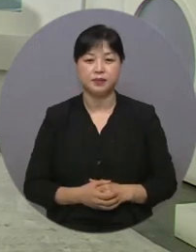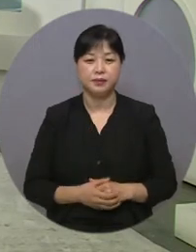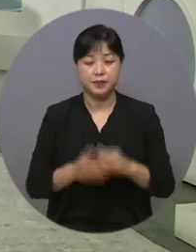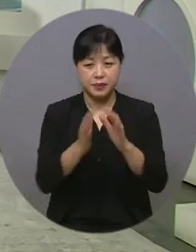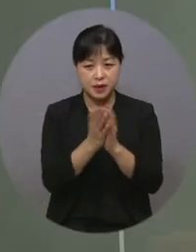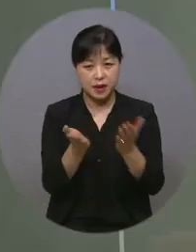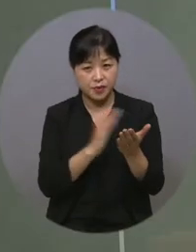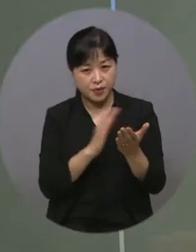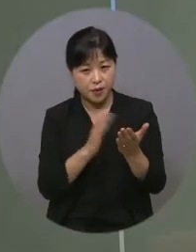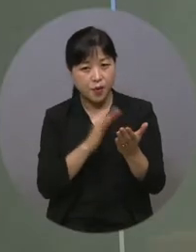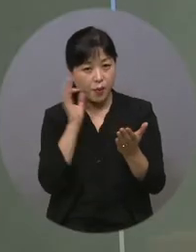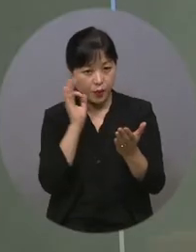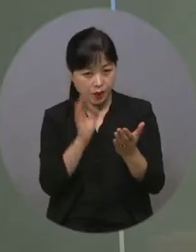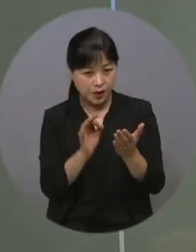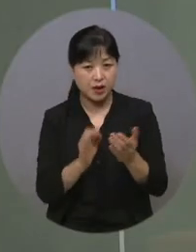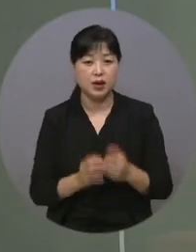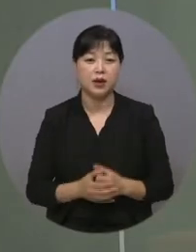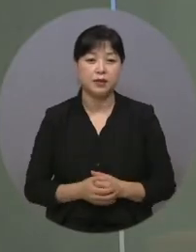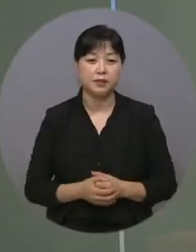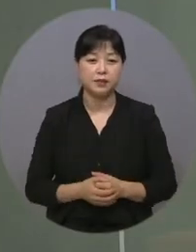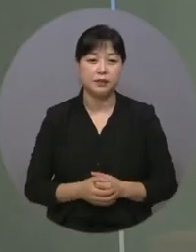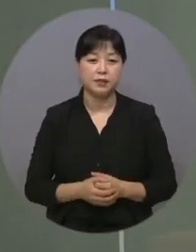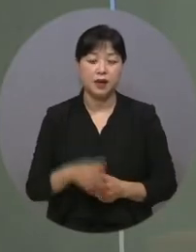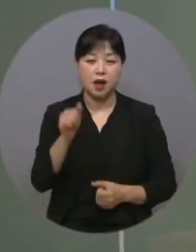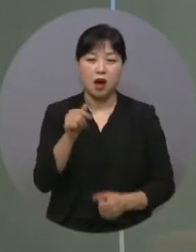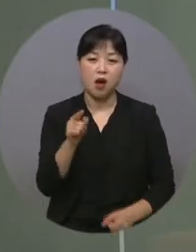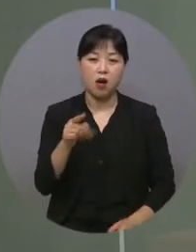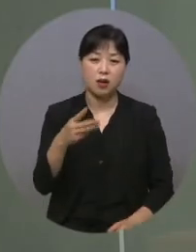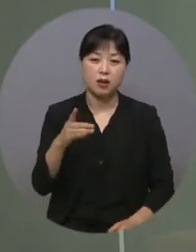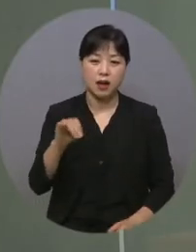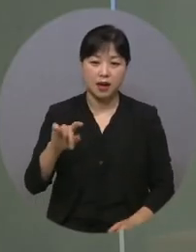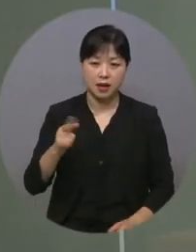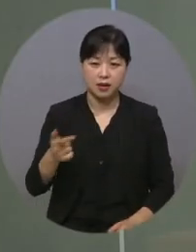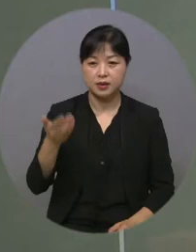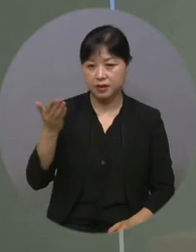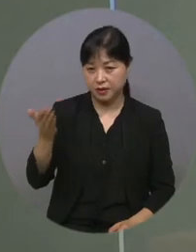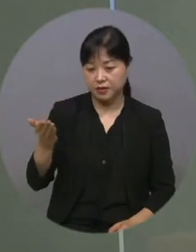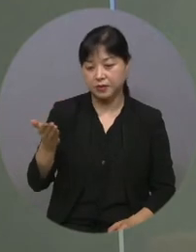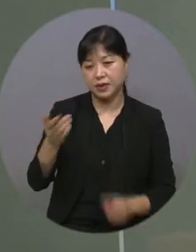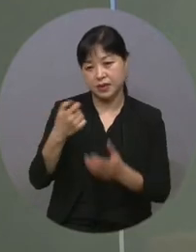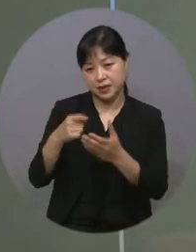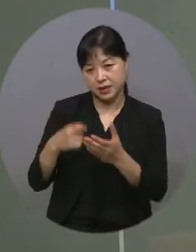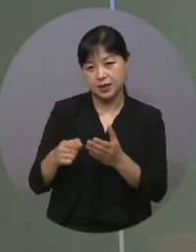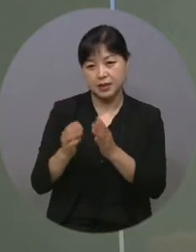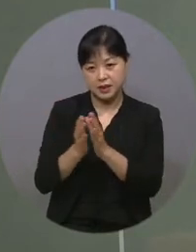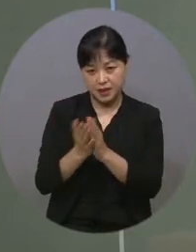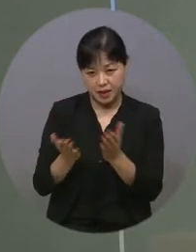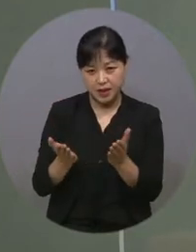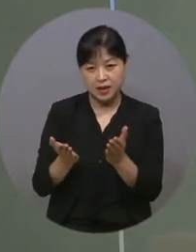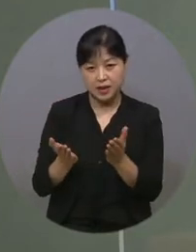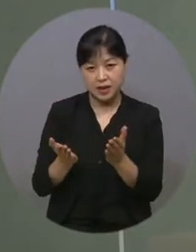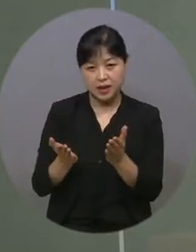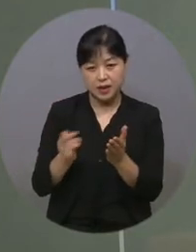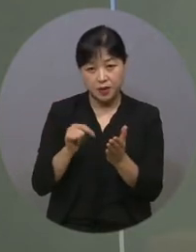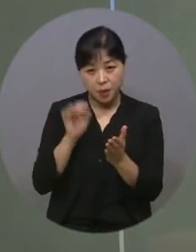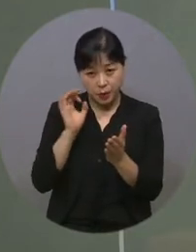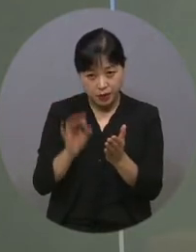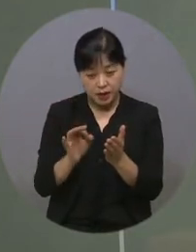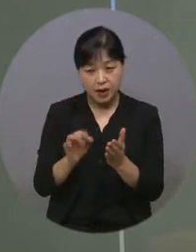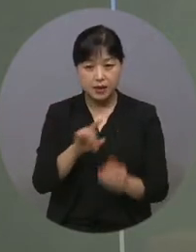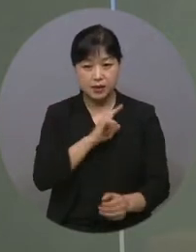검토해 보니까 네. 우리 저 허태근 박사의 저서 중에 가장 중요한 것은